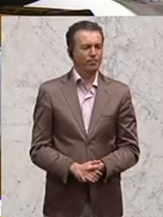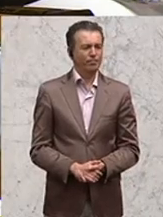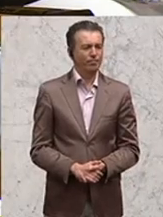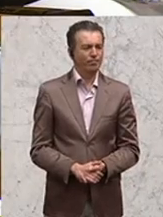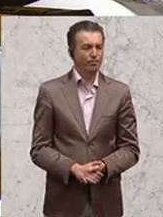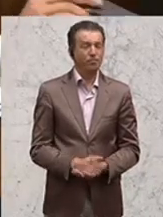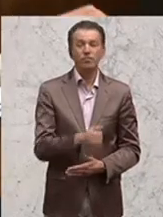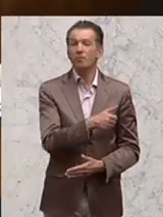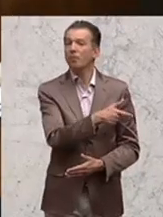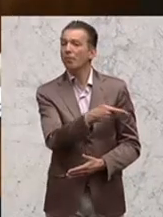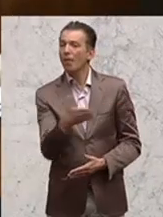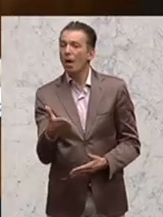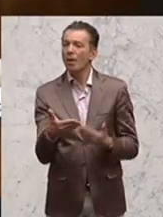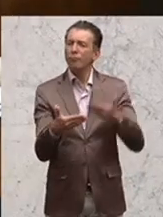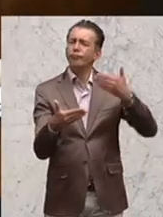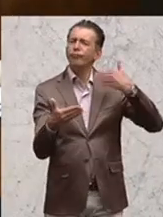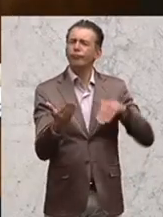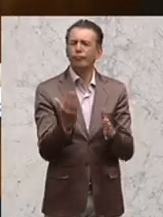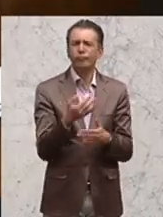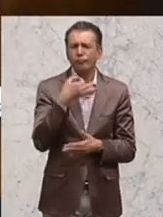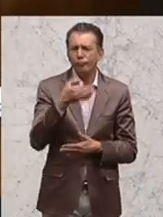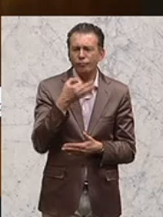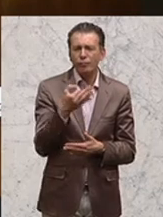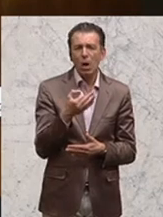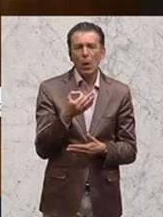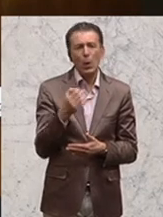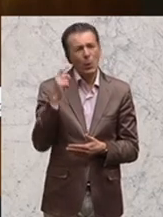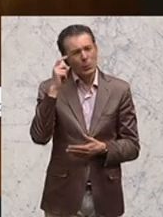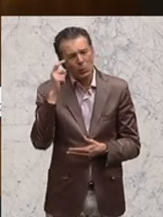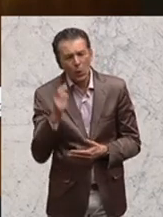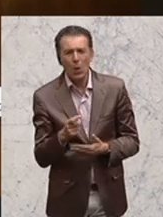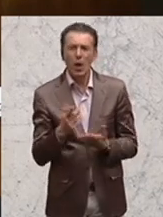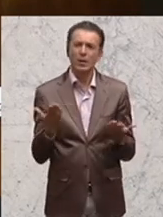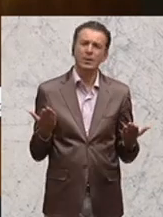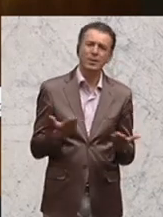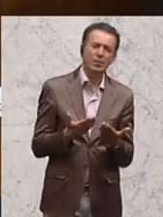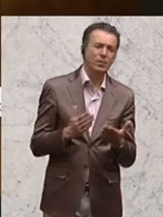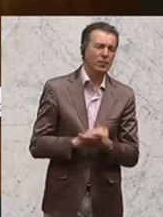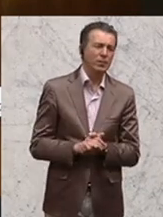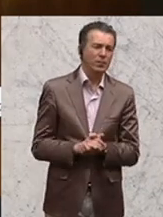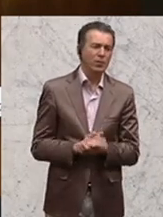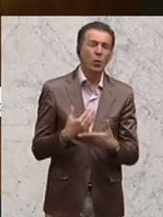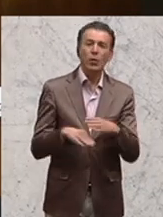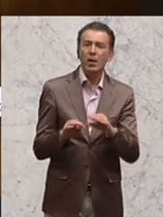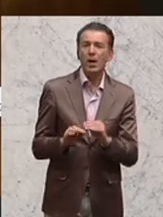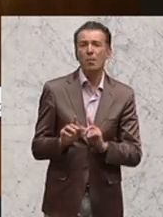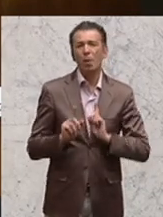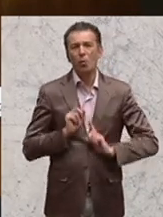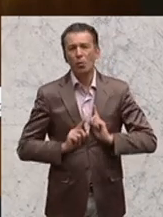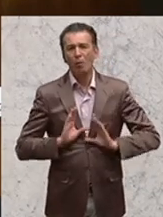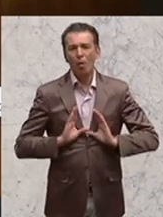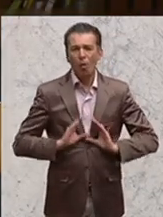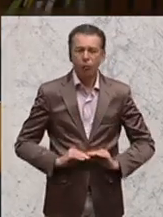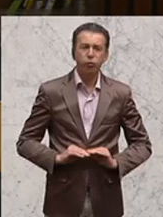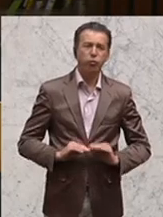Und während einige meiner Vorredner sich Sorgen um die Motivation von Unternehmern machen und